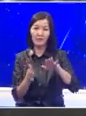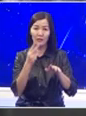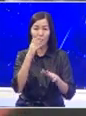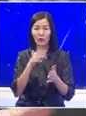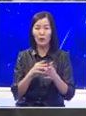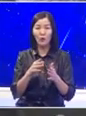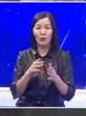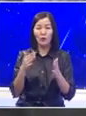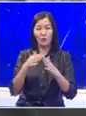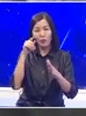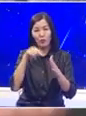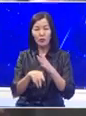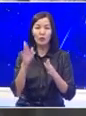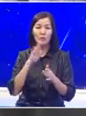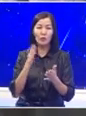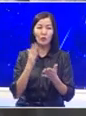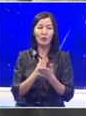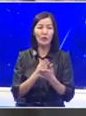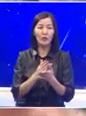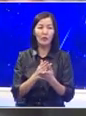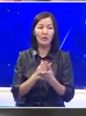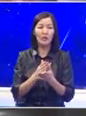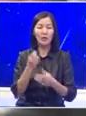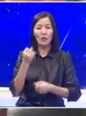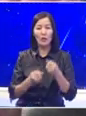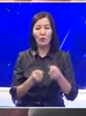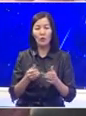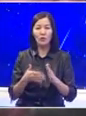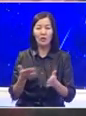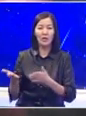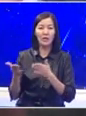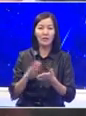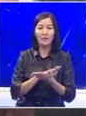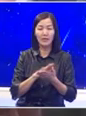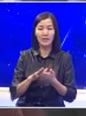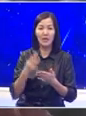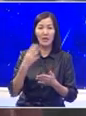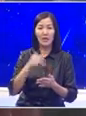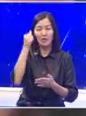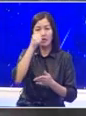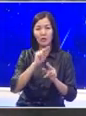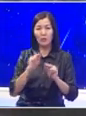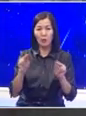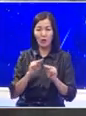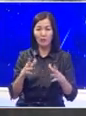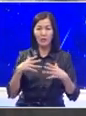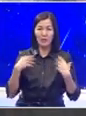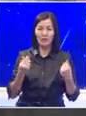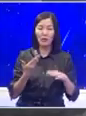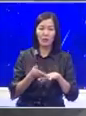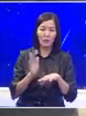суға толады. Арнайы көлік шақыртып тазартамыз. Мен жалғыз тұрам. 40 жыл мұғалім болдым. Денсаулығым күннен күнге сыр беріп